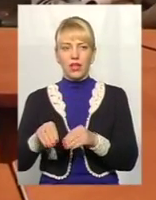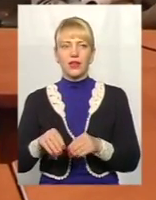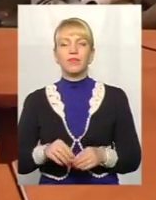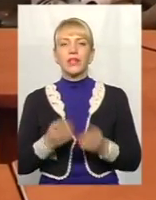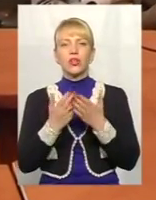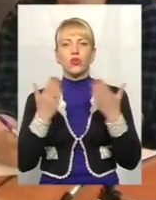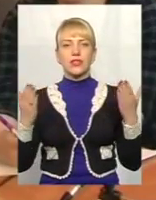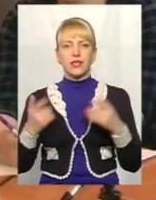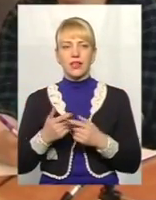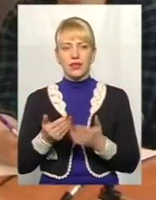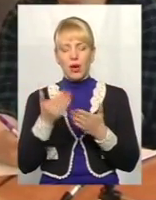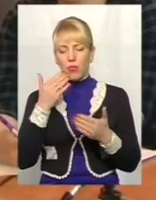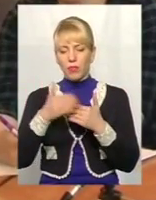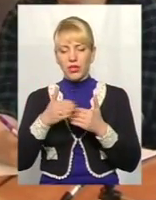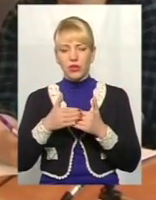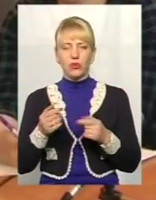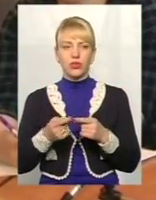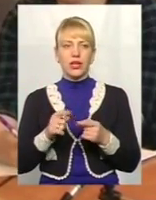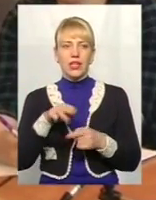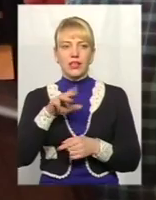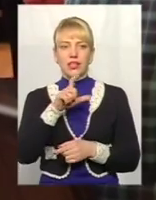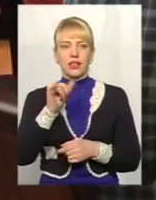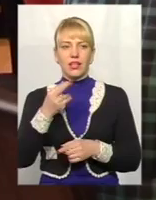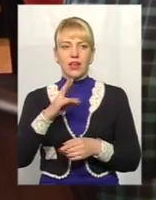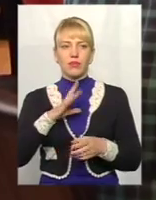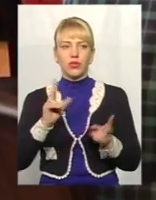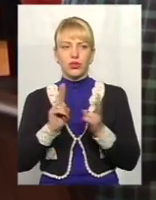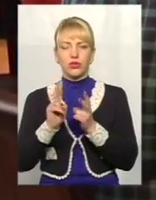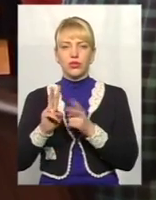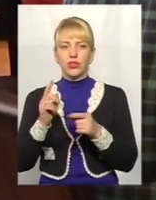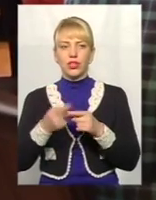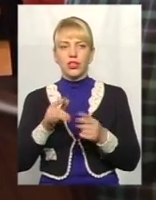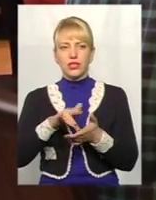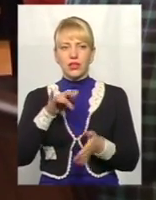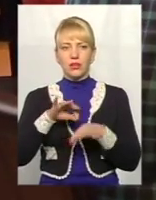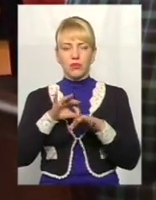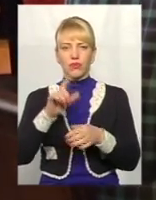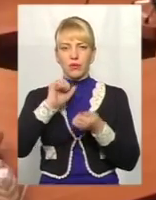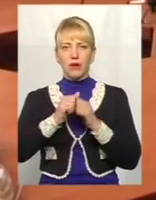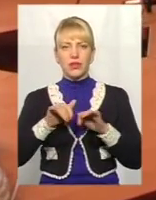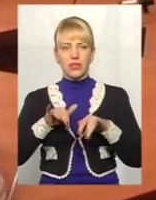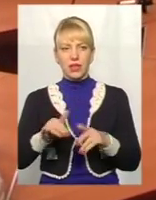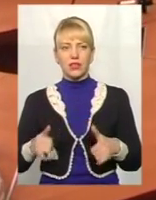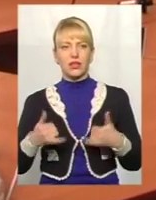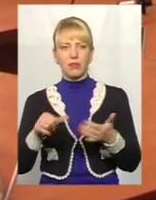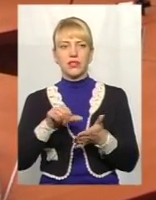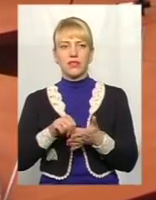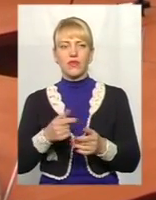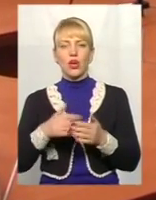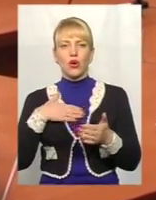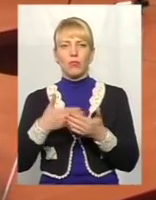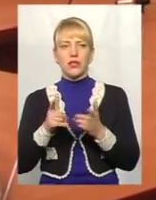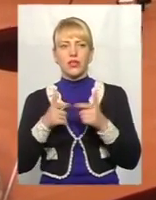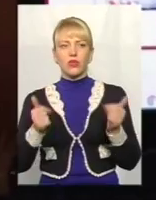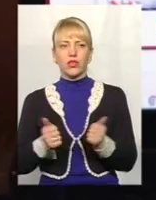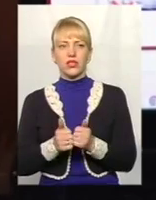Напередодні сумної дати у общинному центрі Тхія також відбулись зустрічі. Центр провів пам'ятний захід для представників громадських